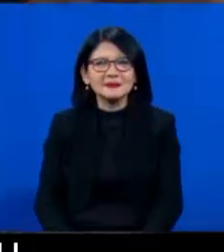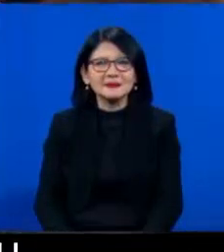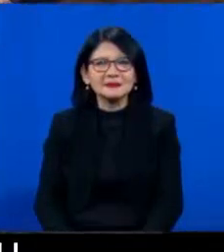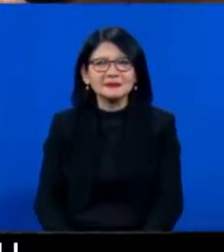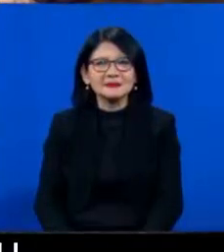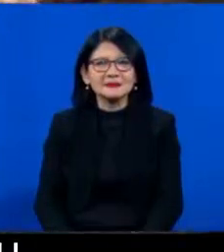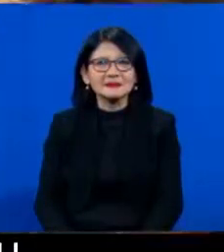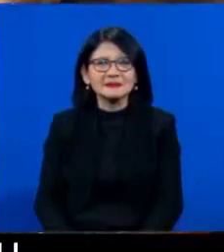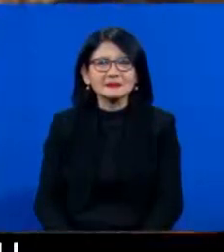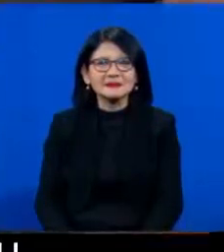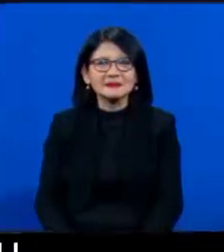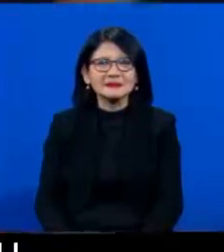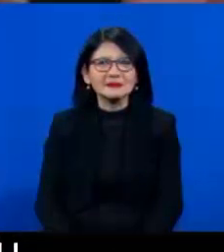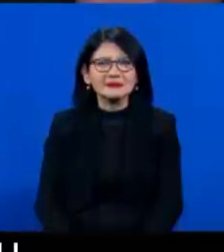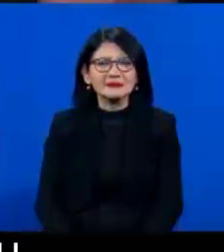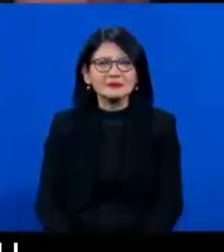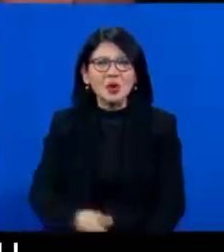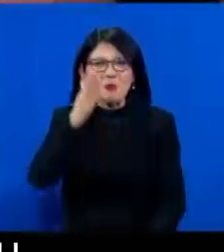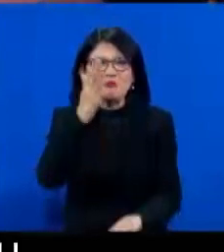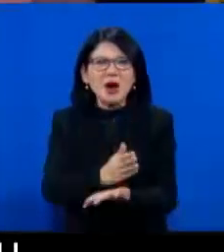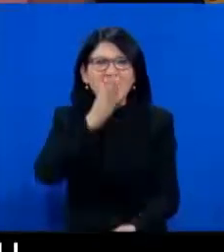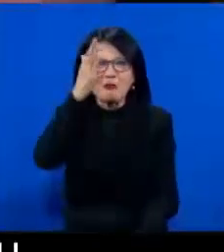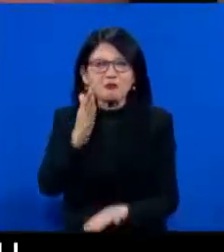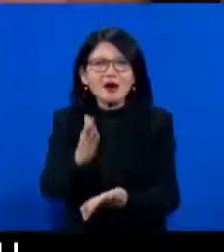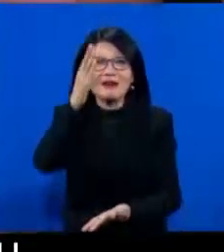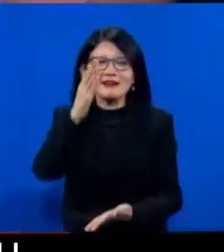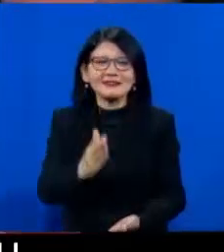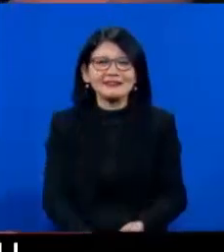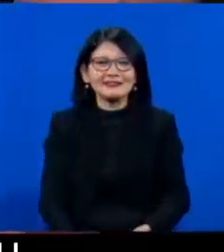Allah Akbar. Aduh, jangan marah-marah Mas.